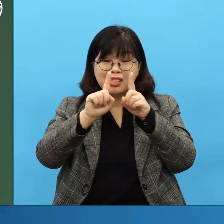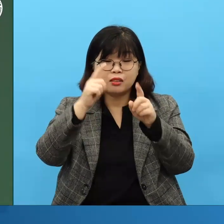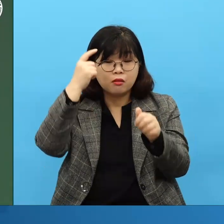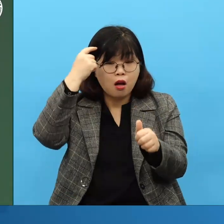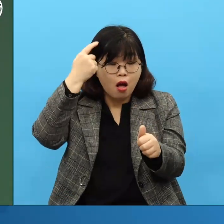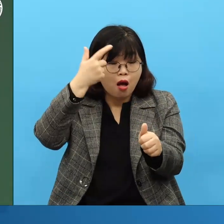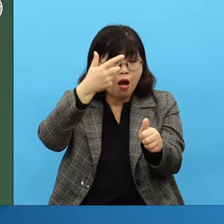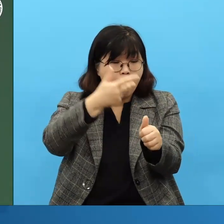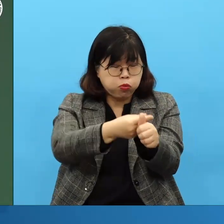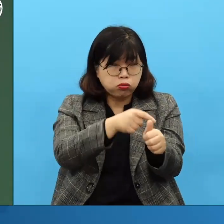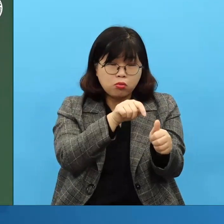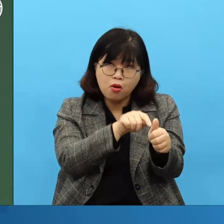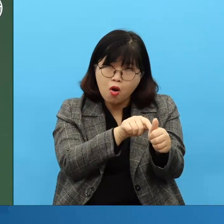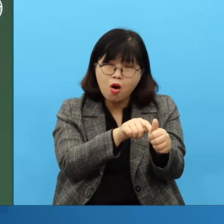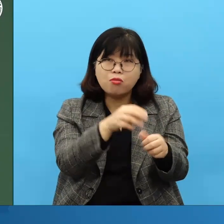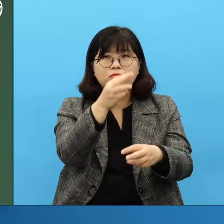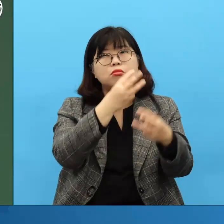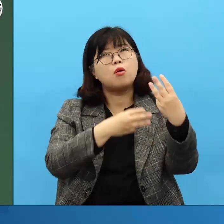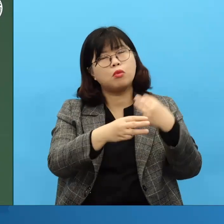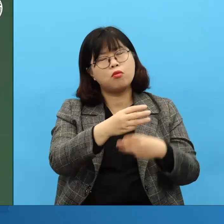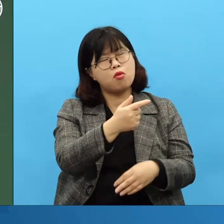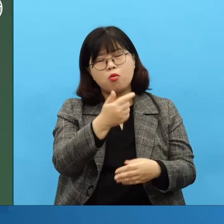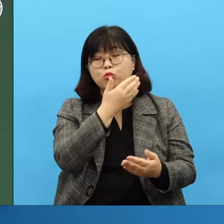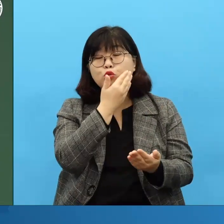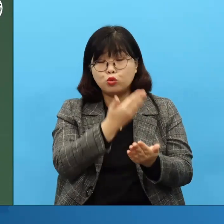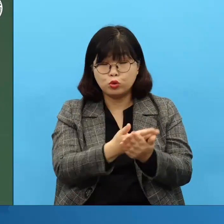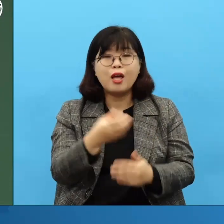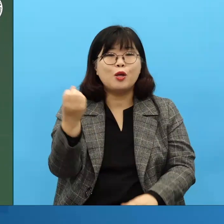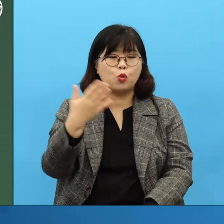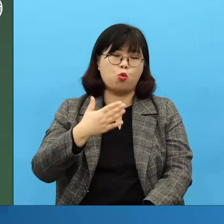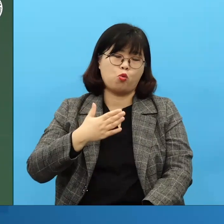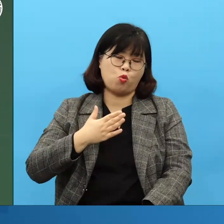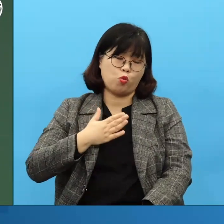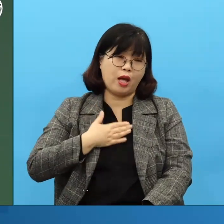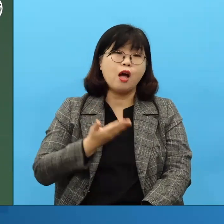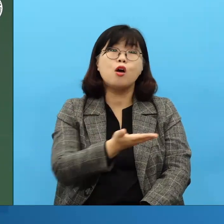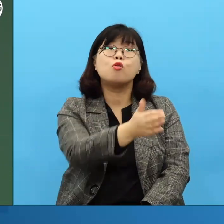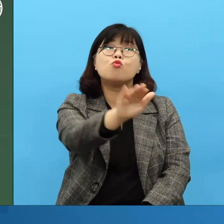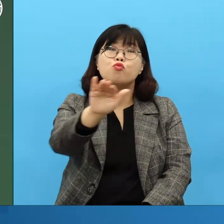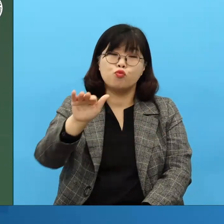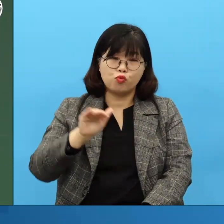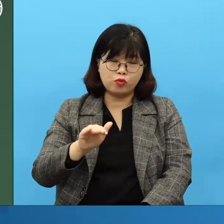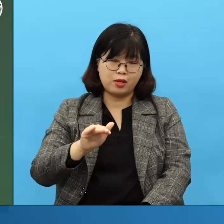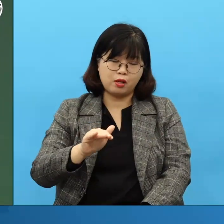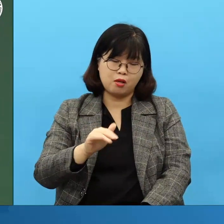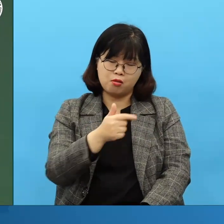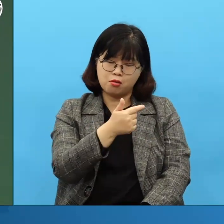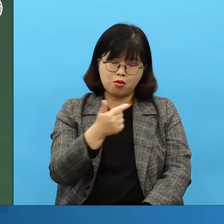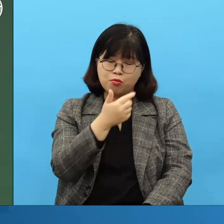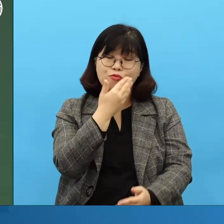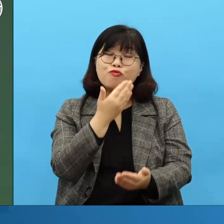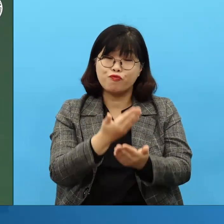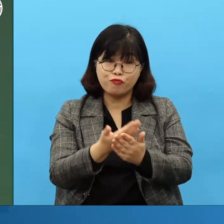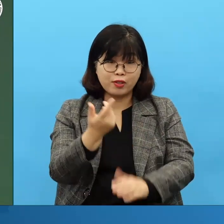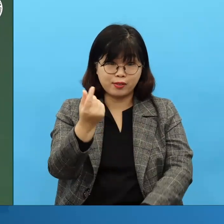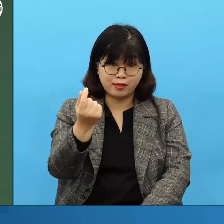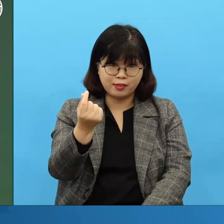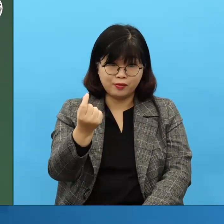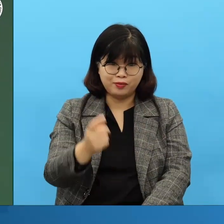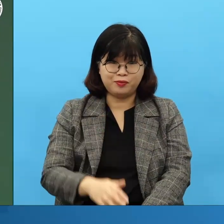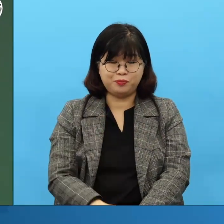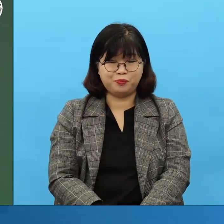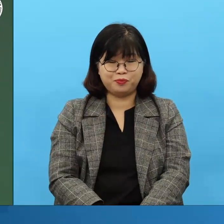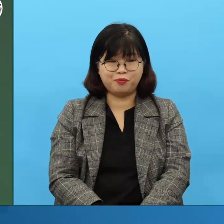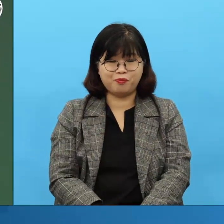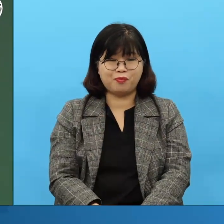중요한 거예요. And that's why for us as well as our remnants, it's most important that we have the correct imprints of the word. 그리고 마태복음 5장 17절